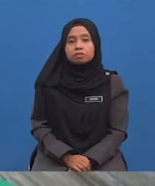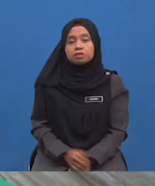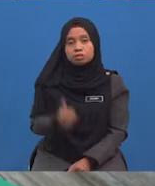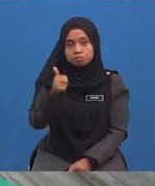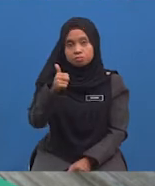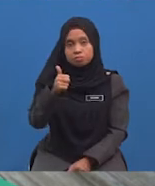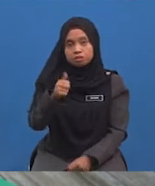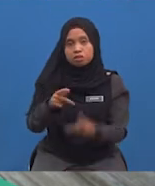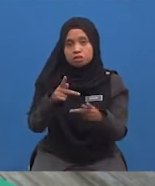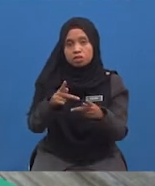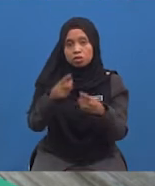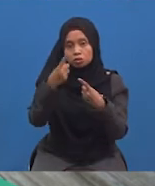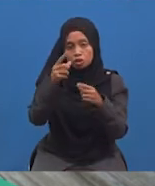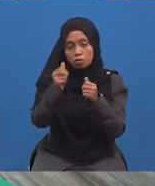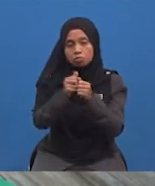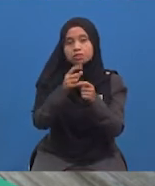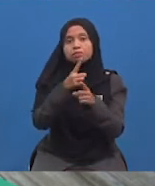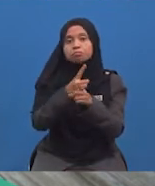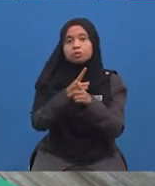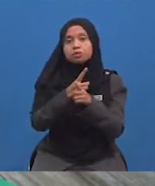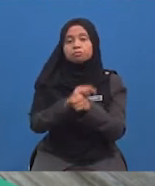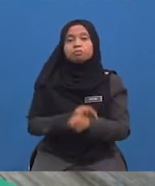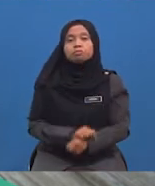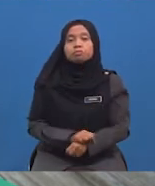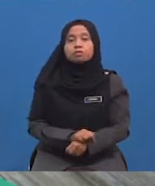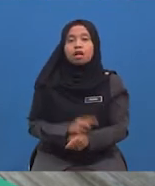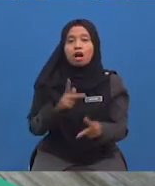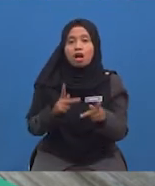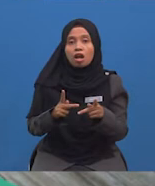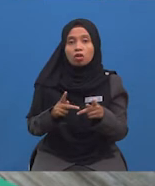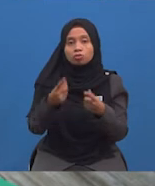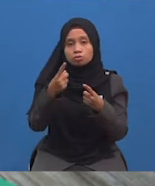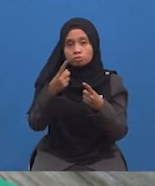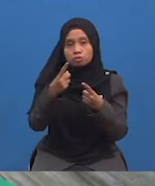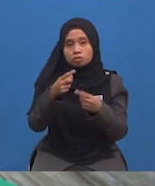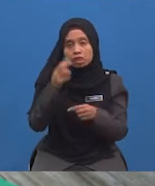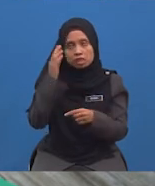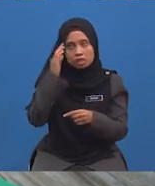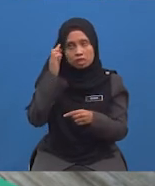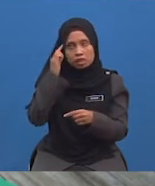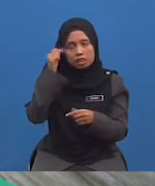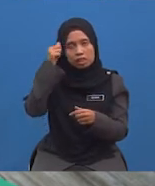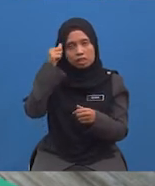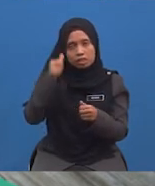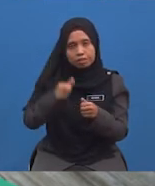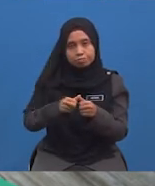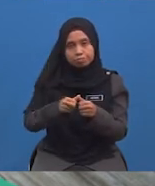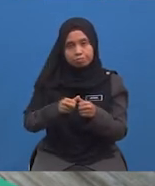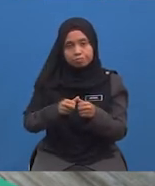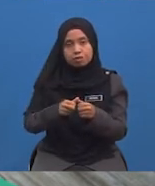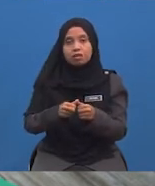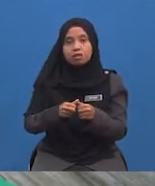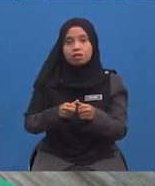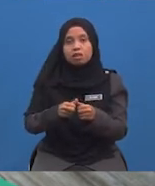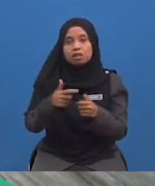Bagus jika anda menjawab dengan betul. Jika anda telah menghafal rumus isi padu piramid dan